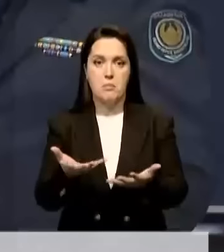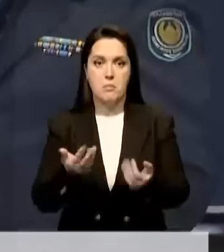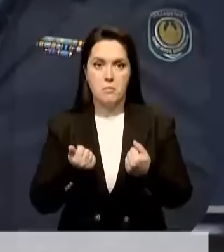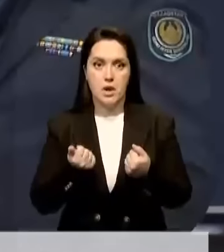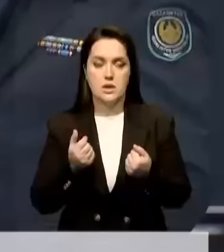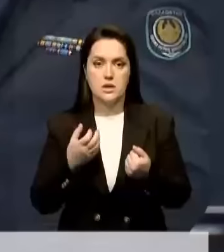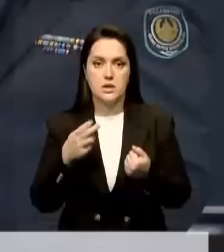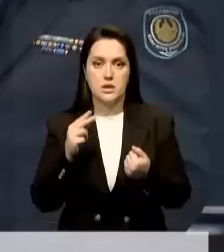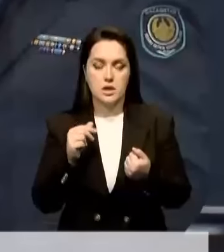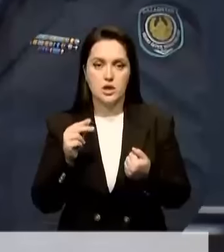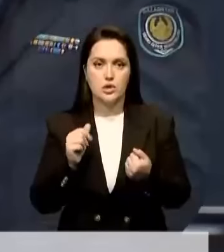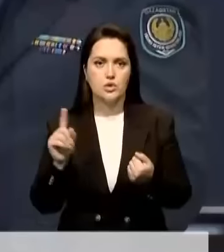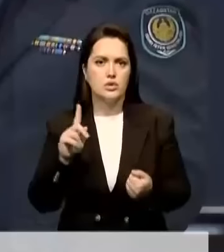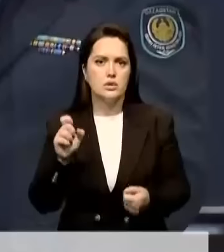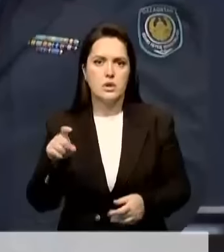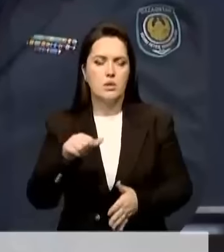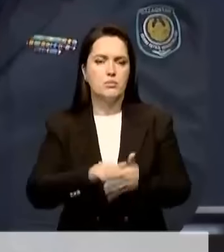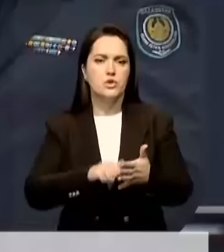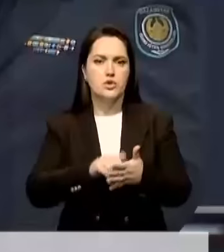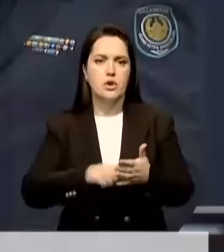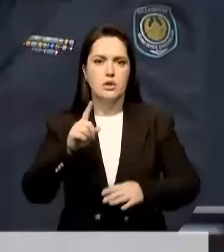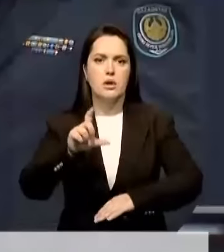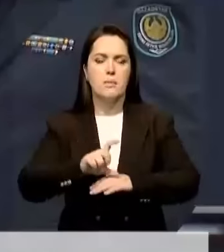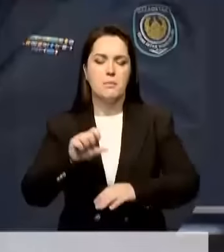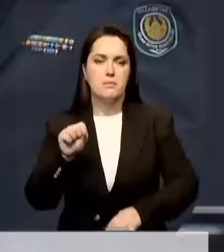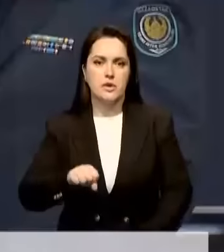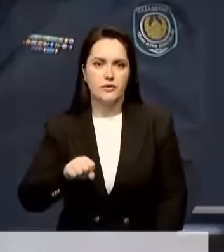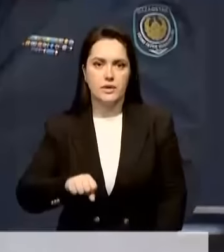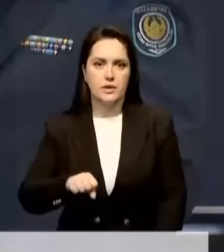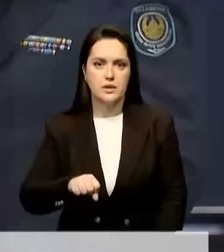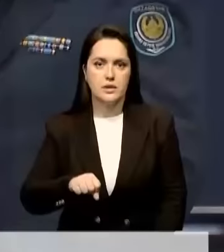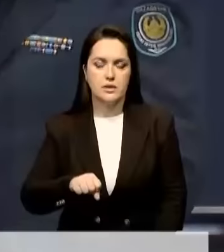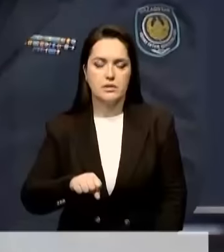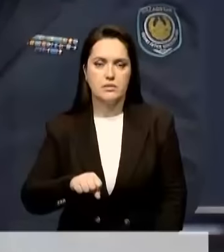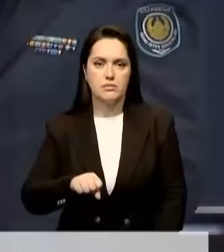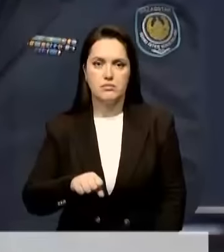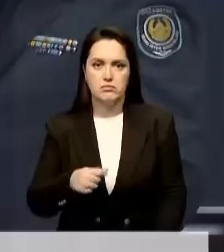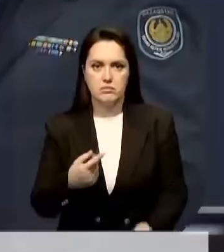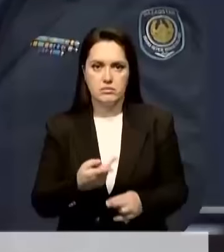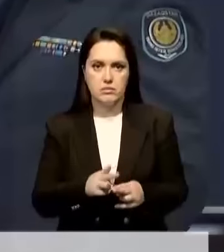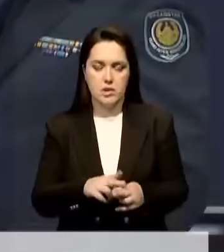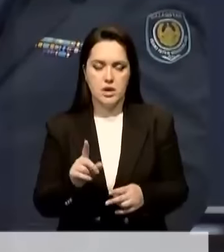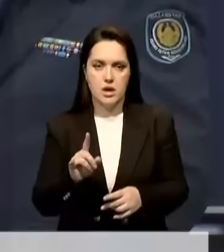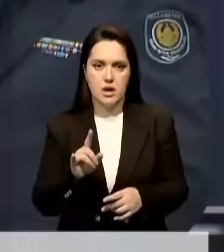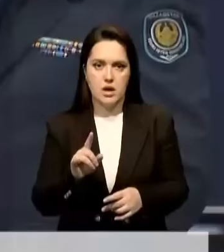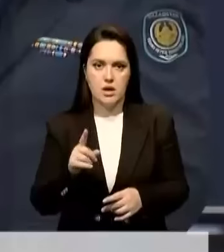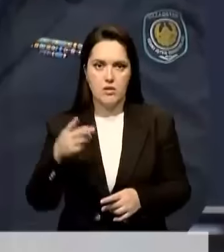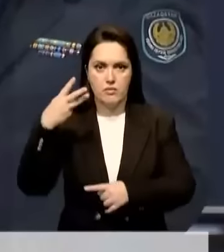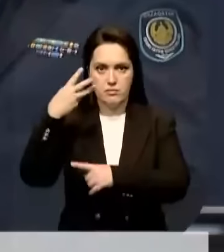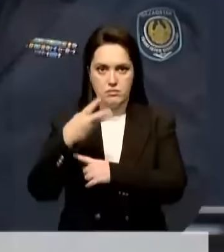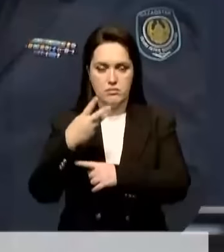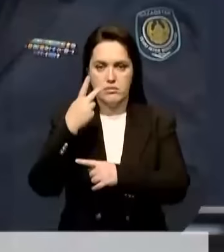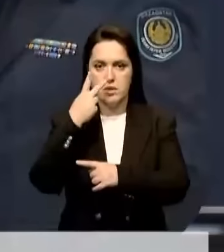То есть тот факт, что из-за баночки пива произошел этот конфликт, объективно видеозаписями